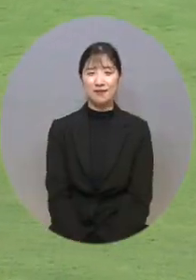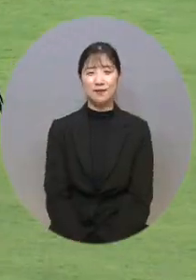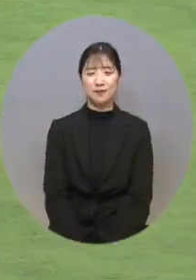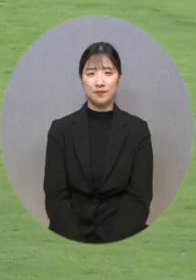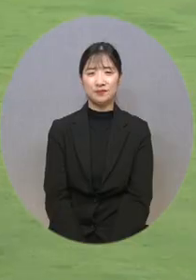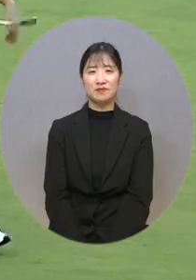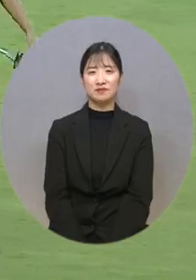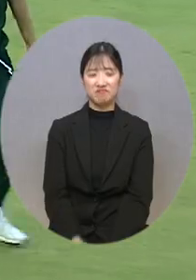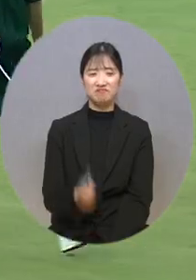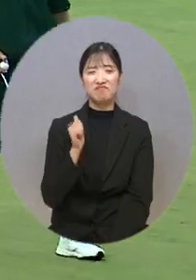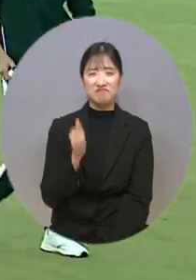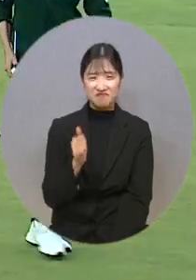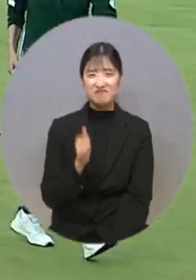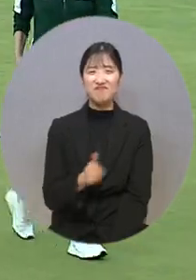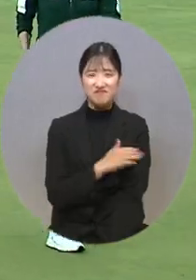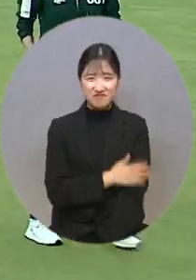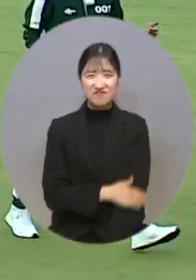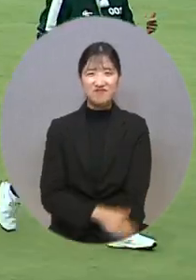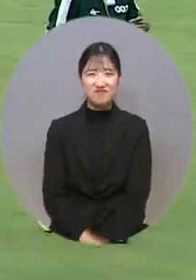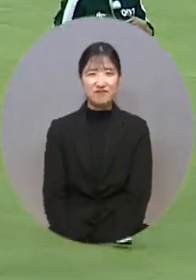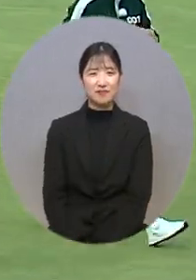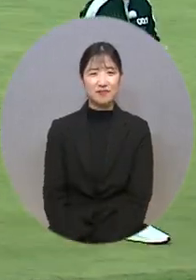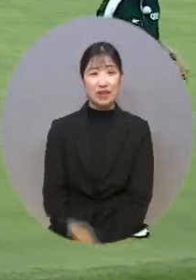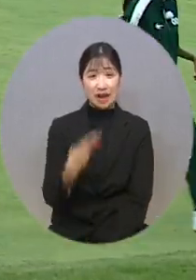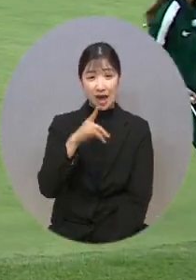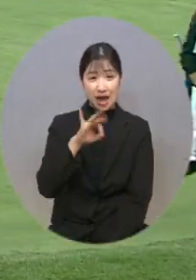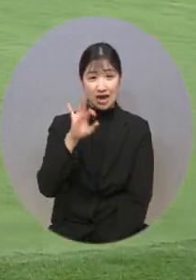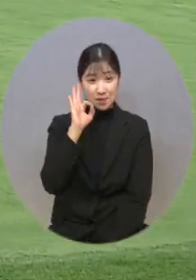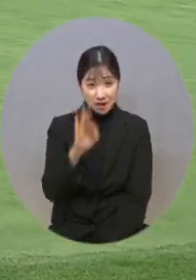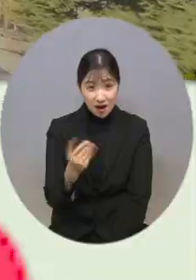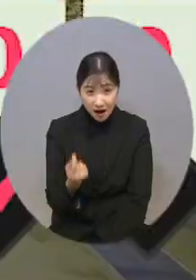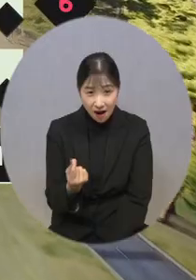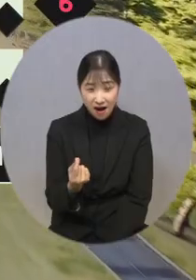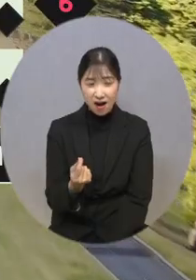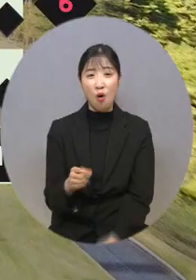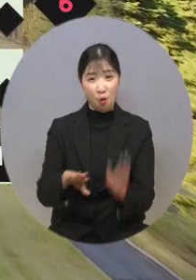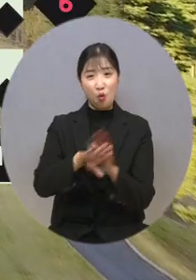역시! 라이브 갔어요? 에? 라이브 본 거예요? 오른쪽, 와.